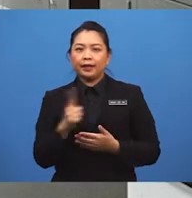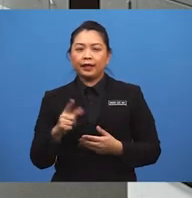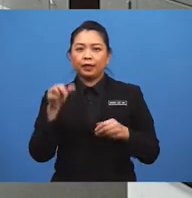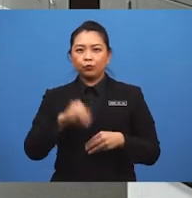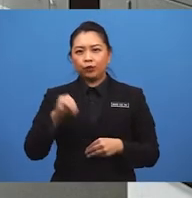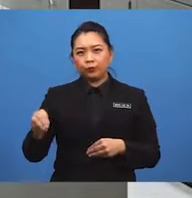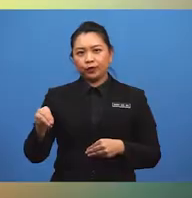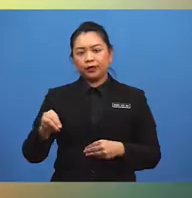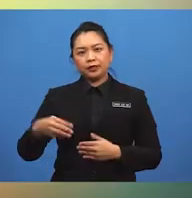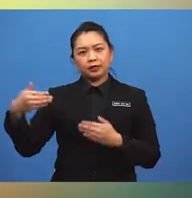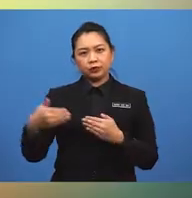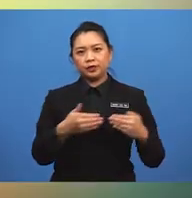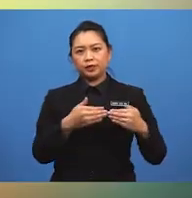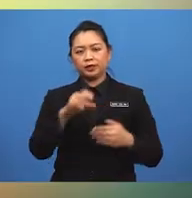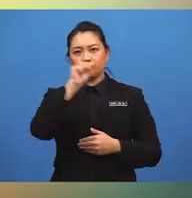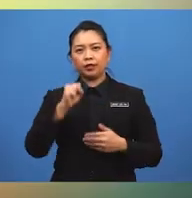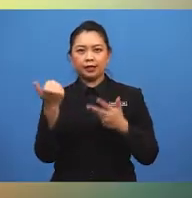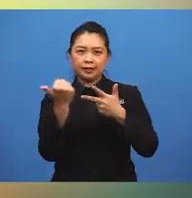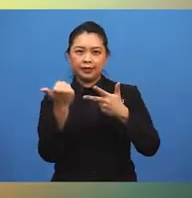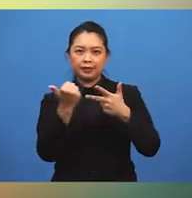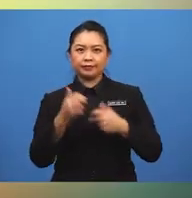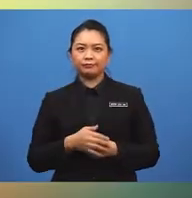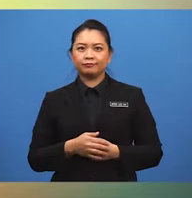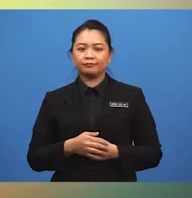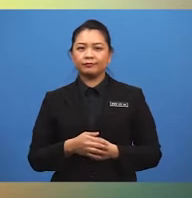Baiklah murid-murid, seterusnya soalan ketiga.